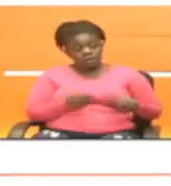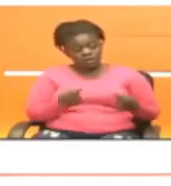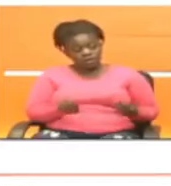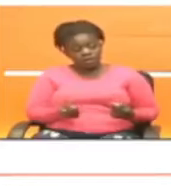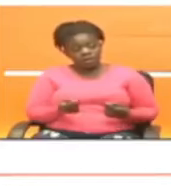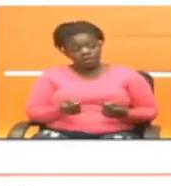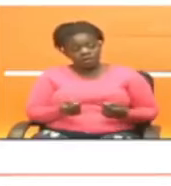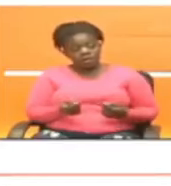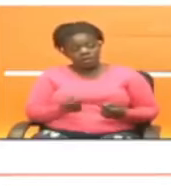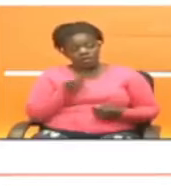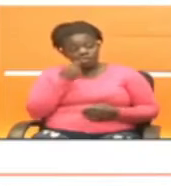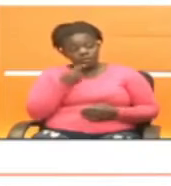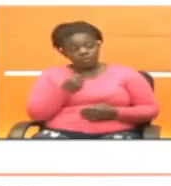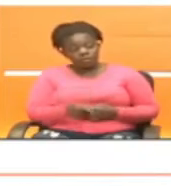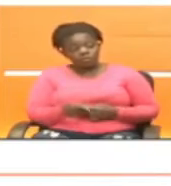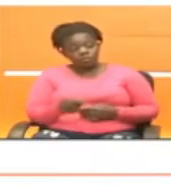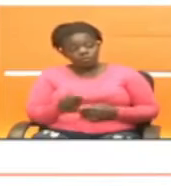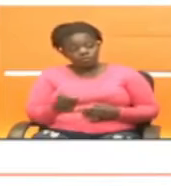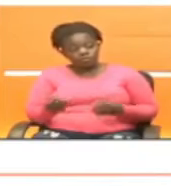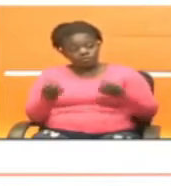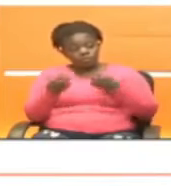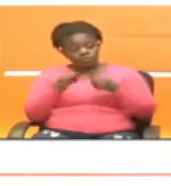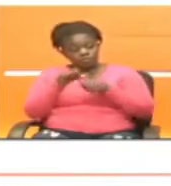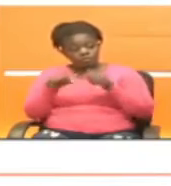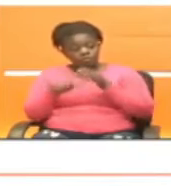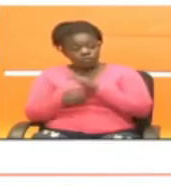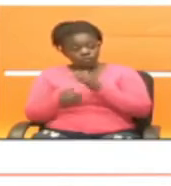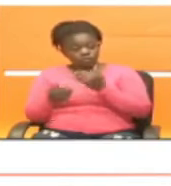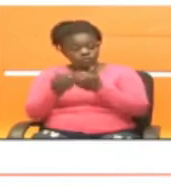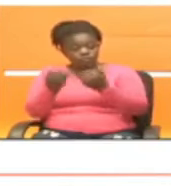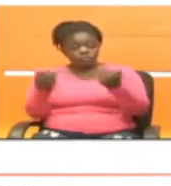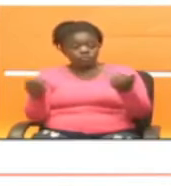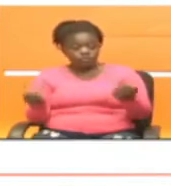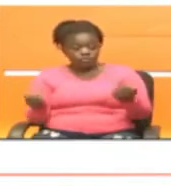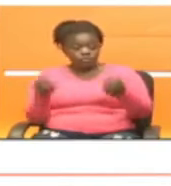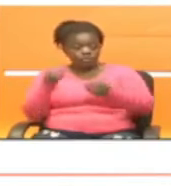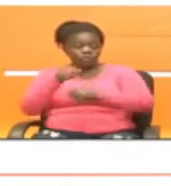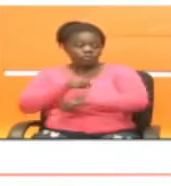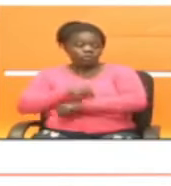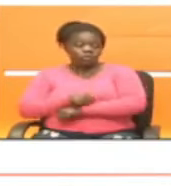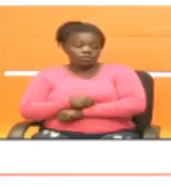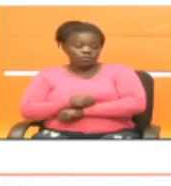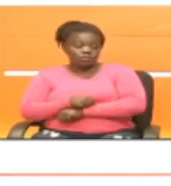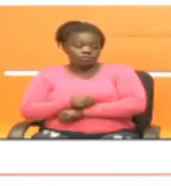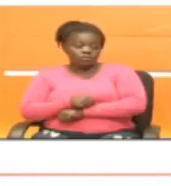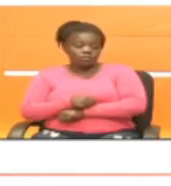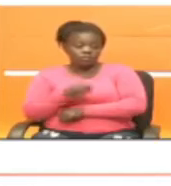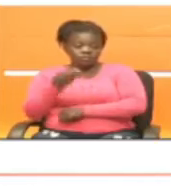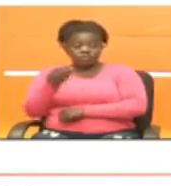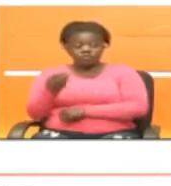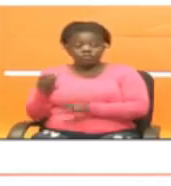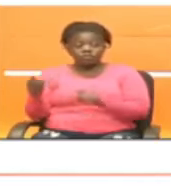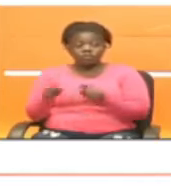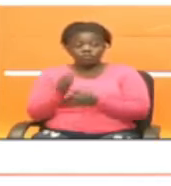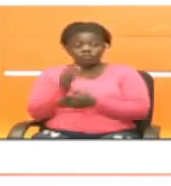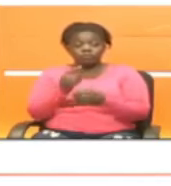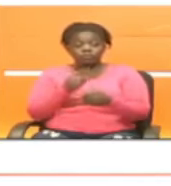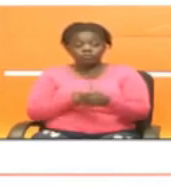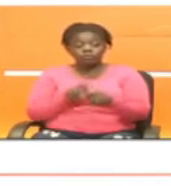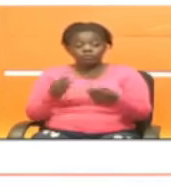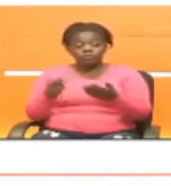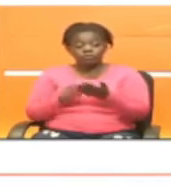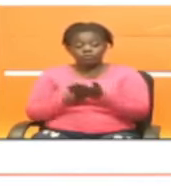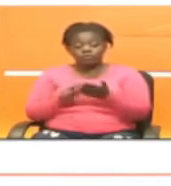abadde yategeezaako ensonga y'okusoma kw'abaana mbale okusoma kw'abaana era oluusi abadde akozesa obubiina